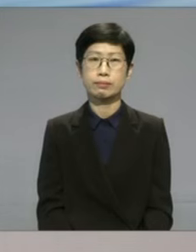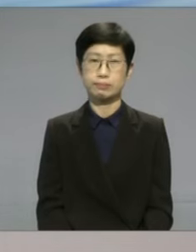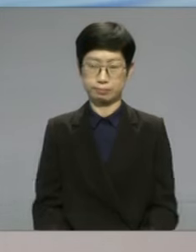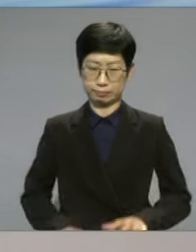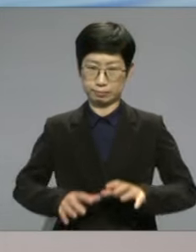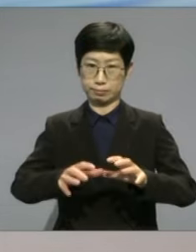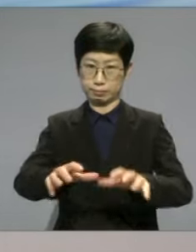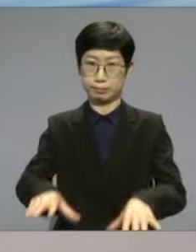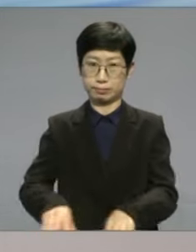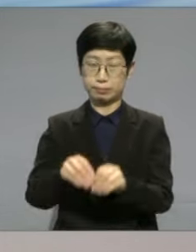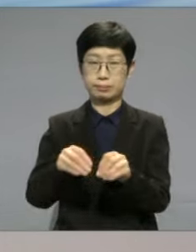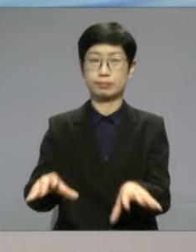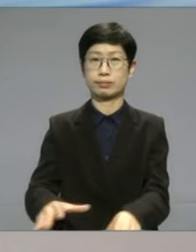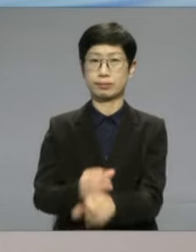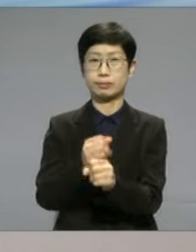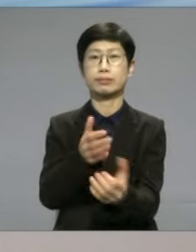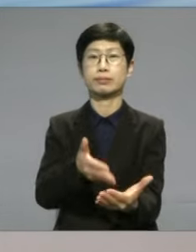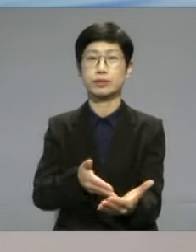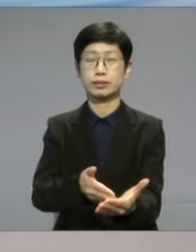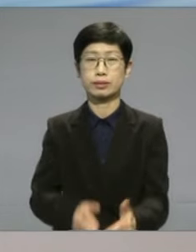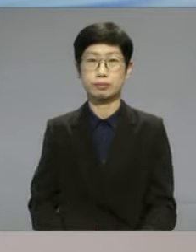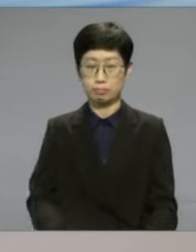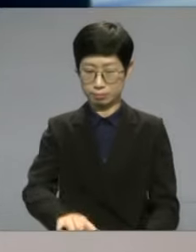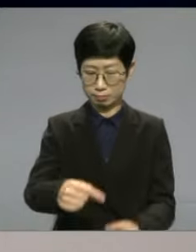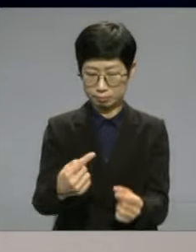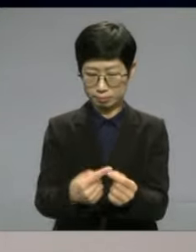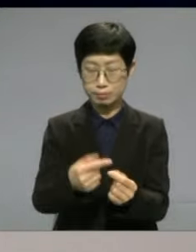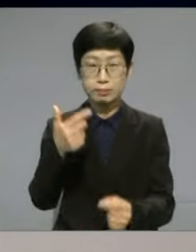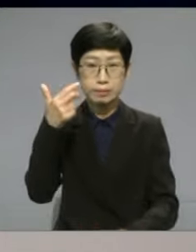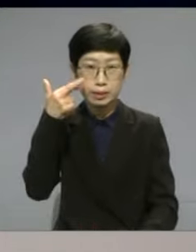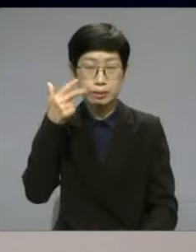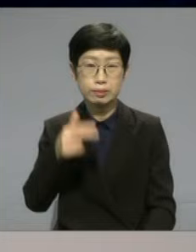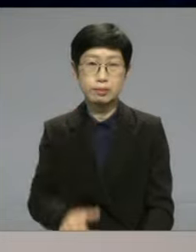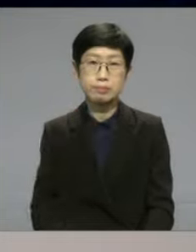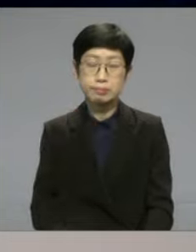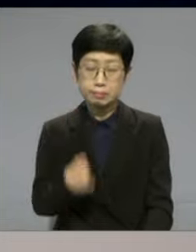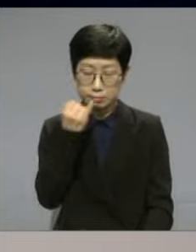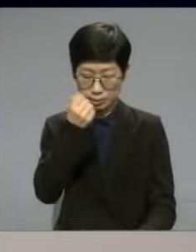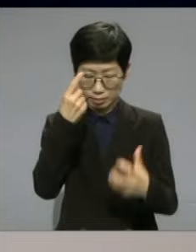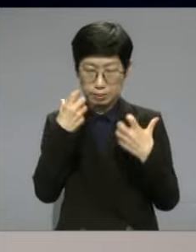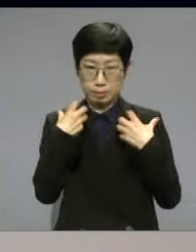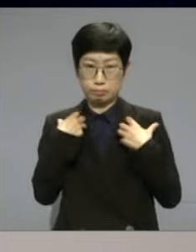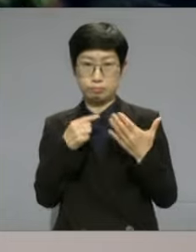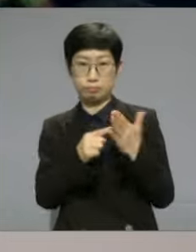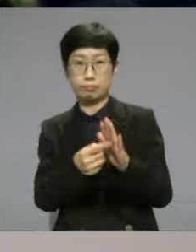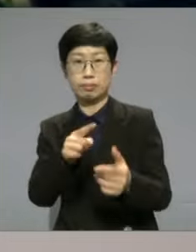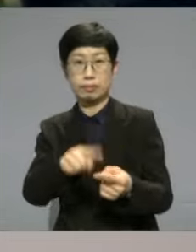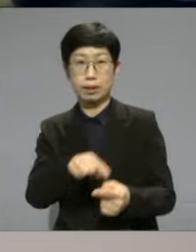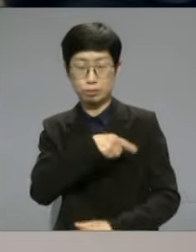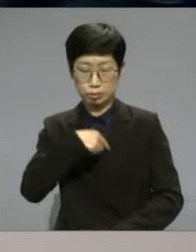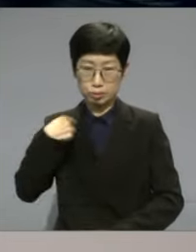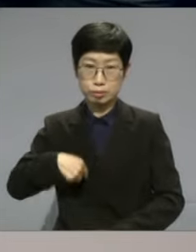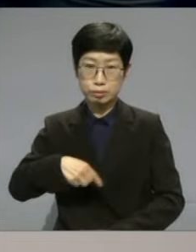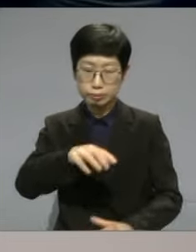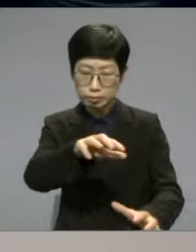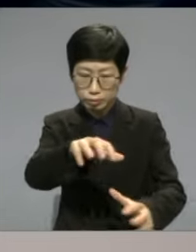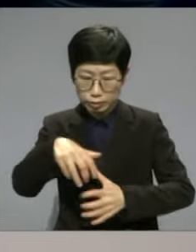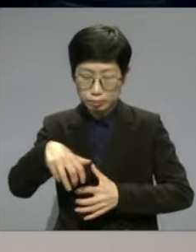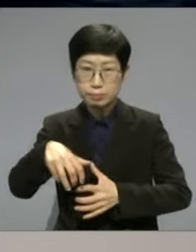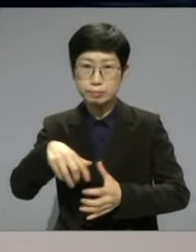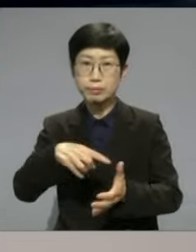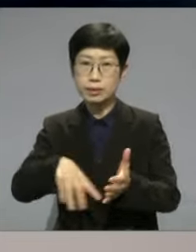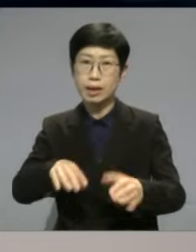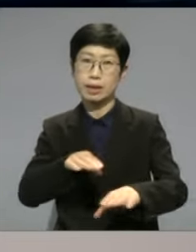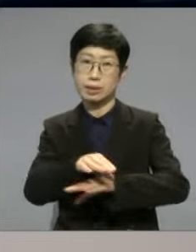월드이 브리핑입니다 먼저 미국입니다 미국 바이든 정부가 예고했던 대로 중국산 전기차에 대한